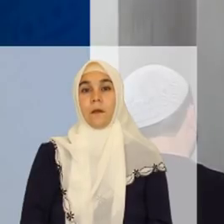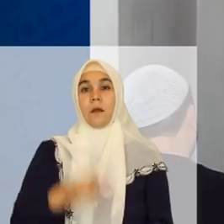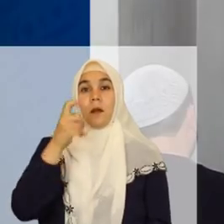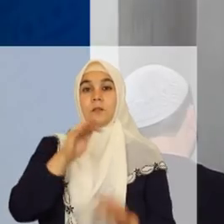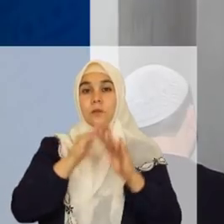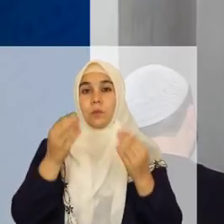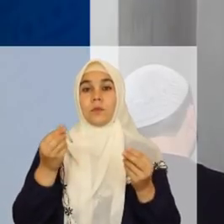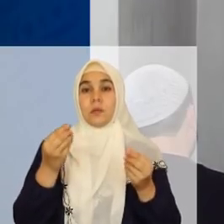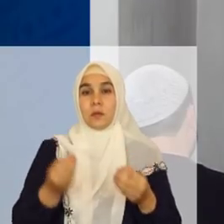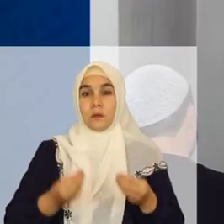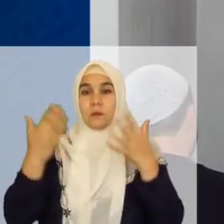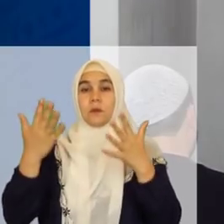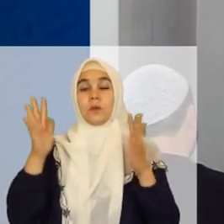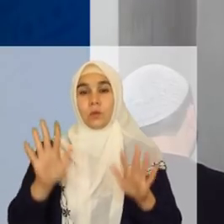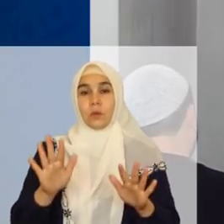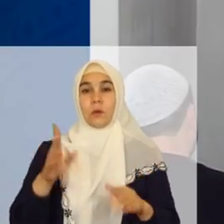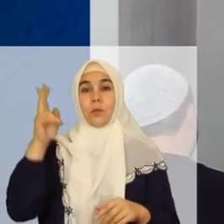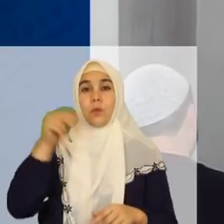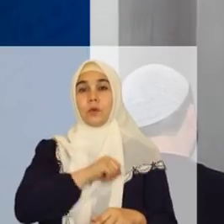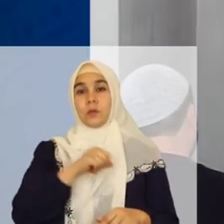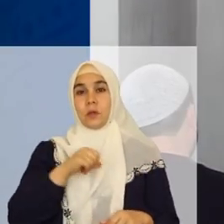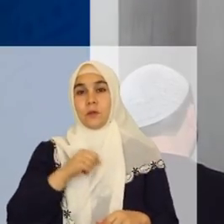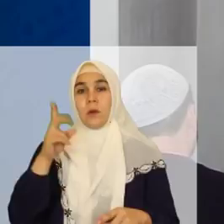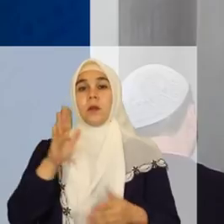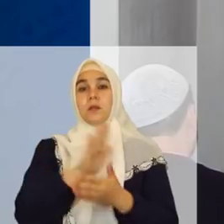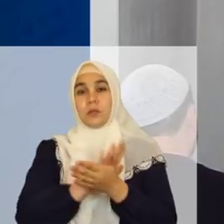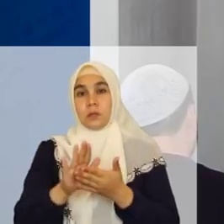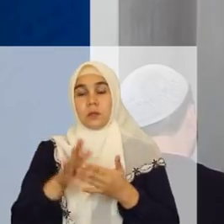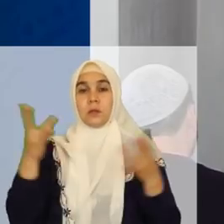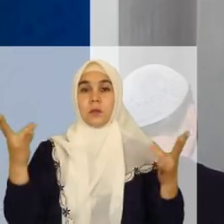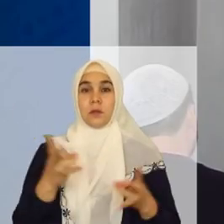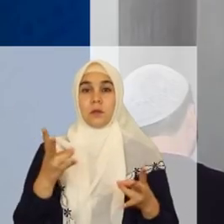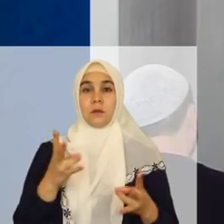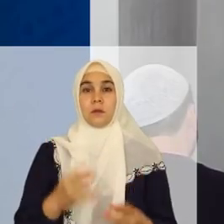Haj uchun sarflaydigan pul faqat va faqat va faqat halol bo'lishi kerak.